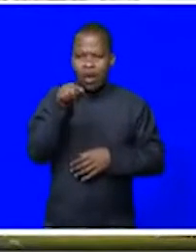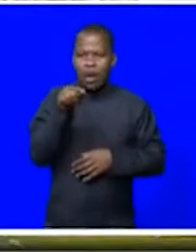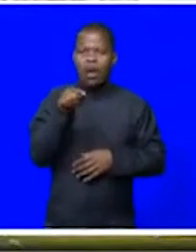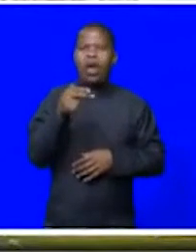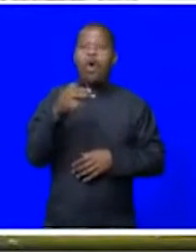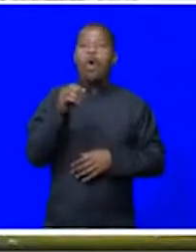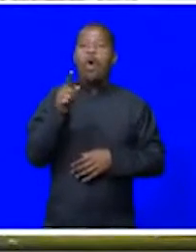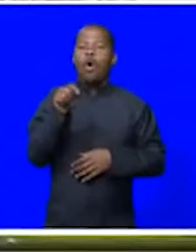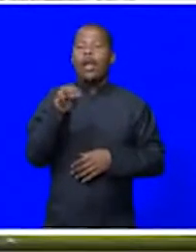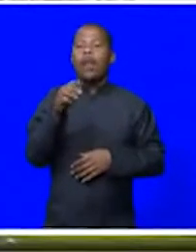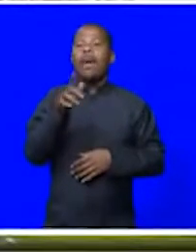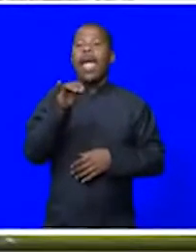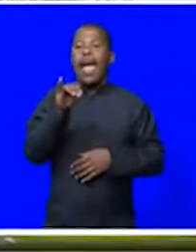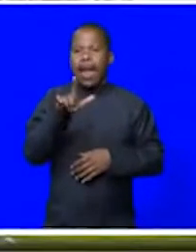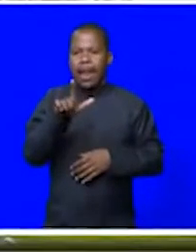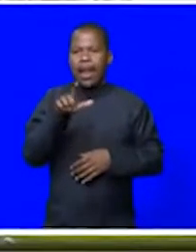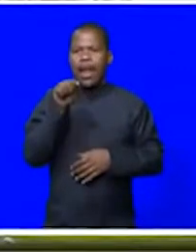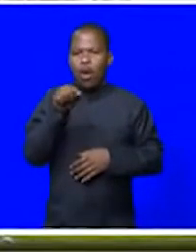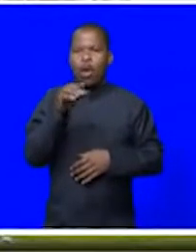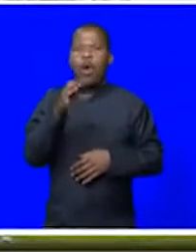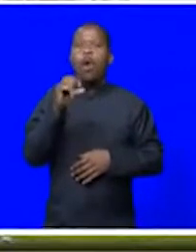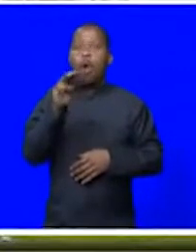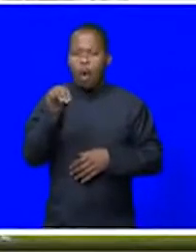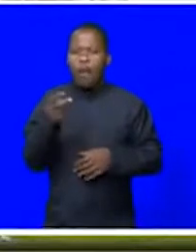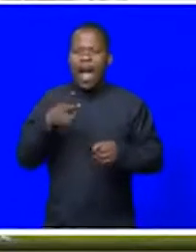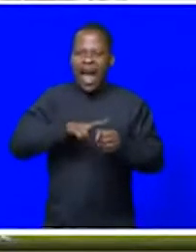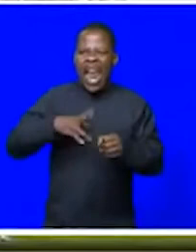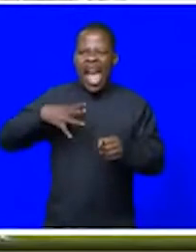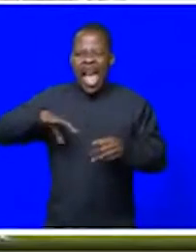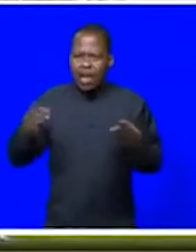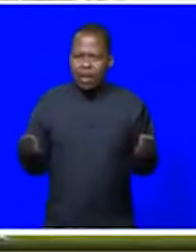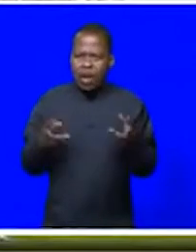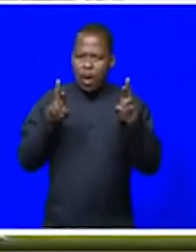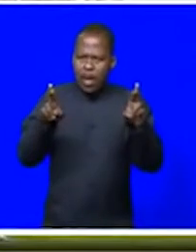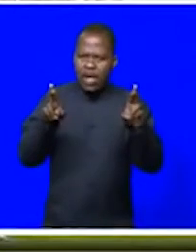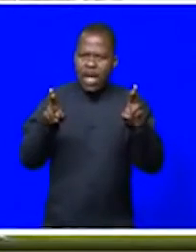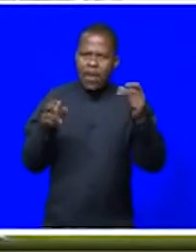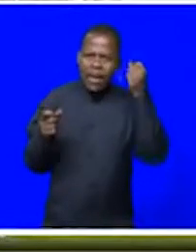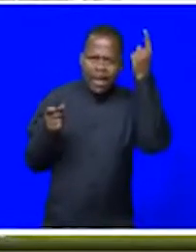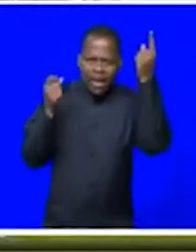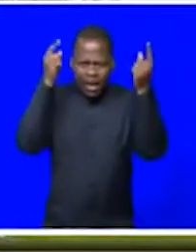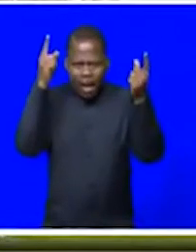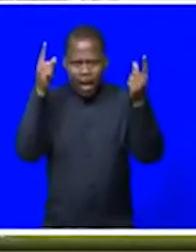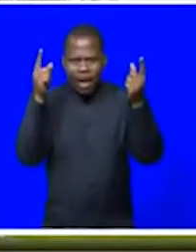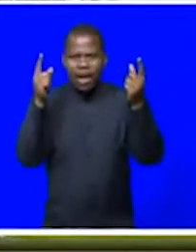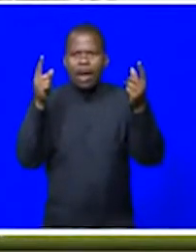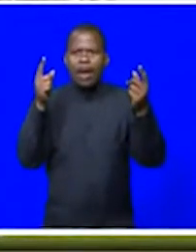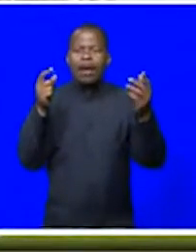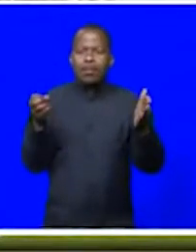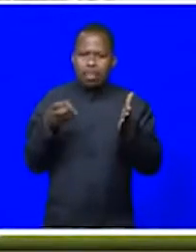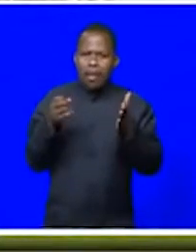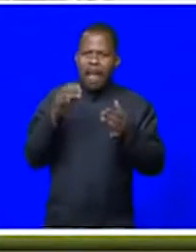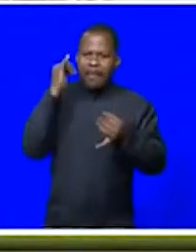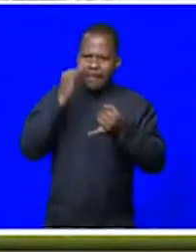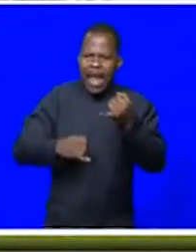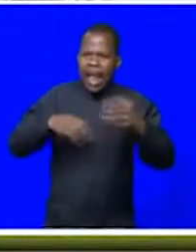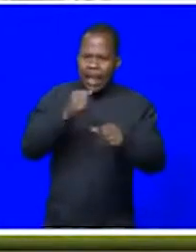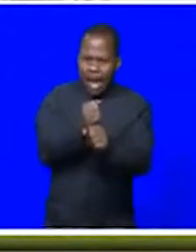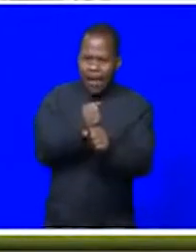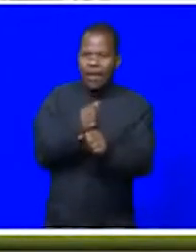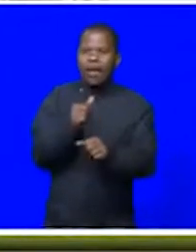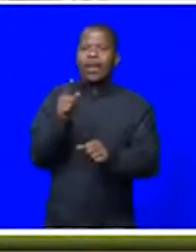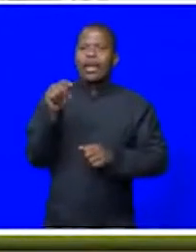kulinda.dlamini@hotmail.com. Kanti ke sive nalabo labathinsekako labafiseke kufaka imivo yabo ngalomthetho lena lilanga ligcina